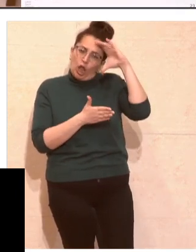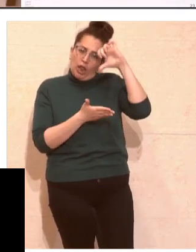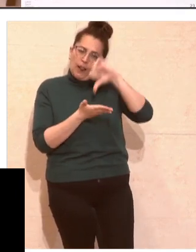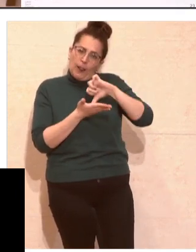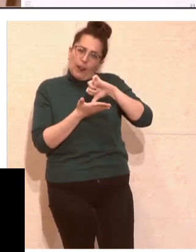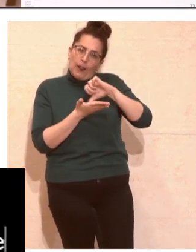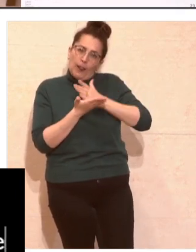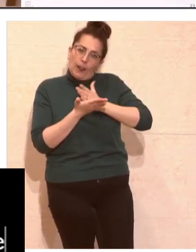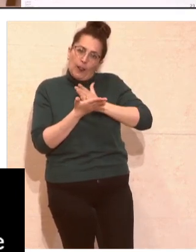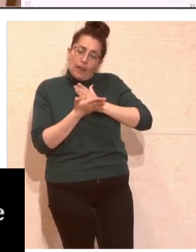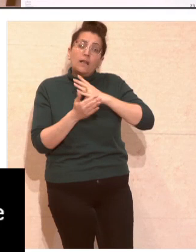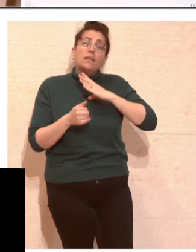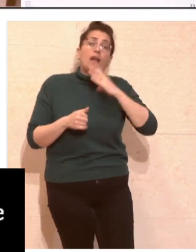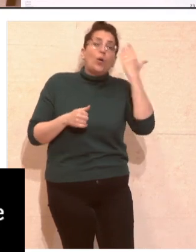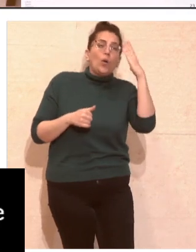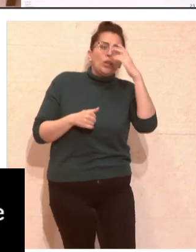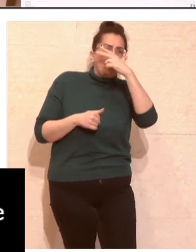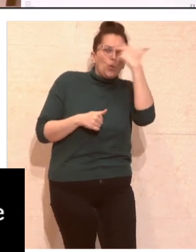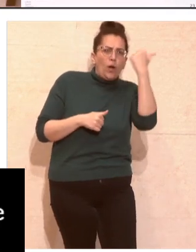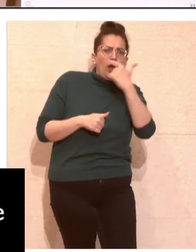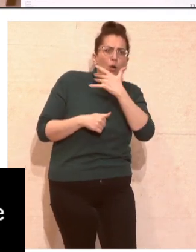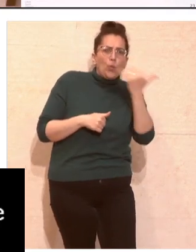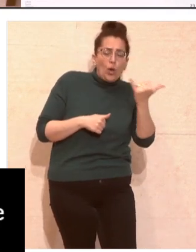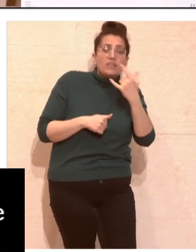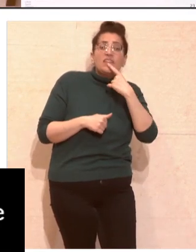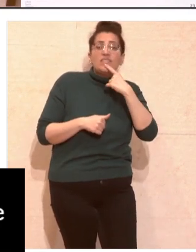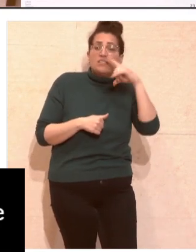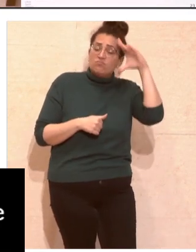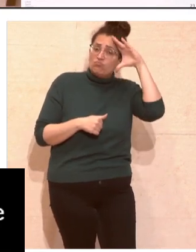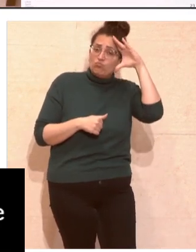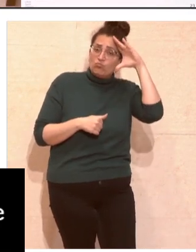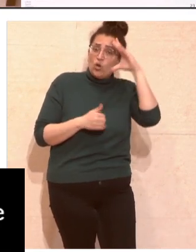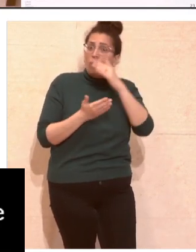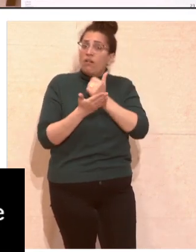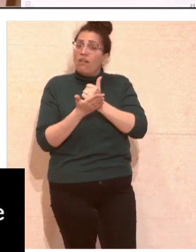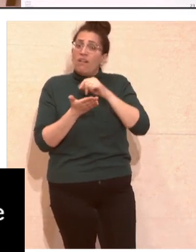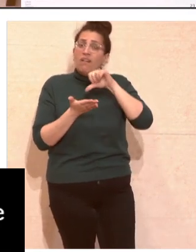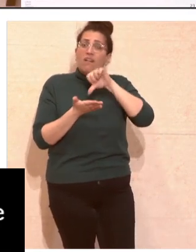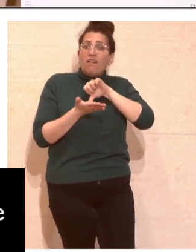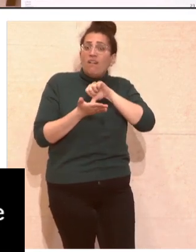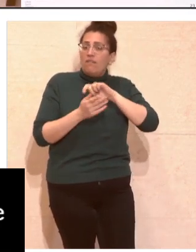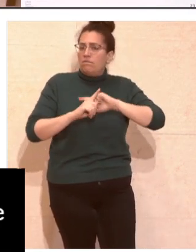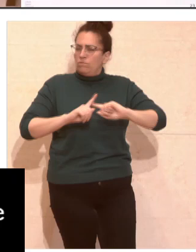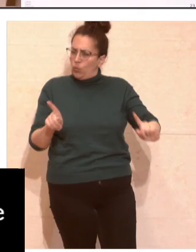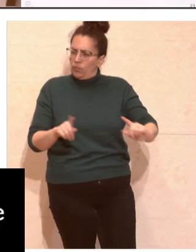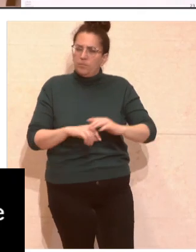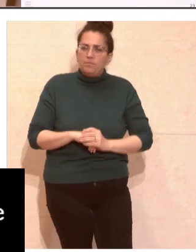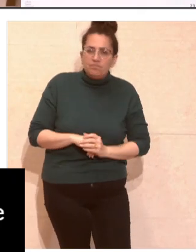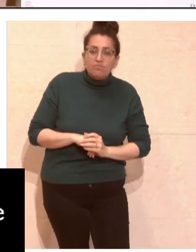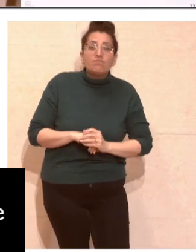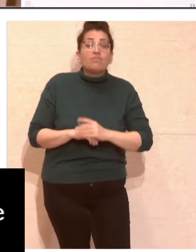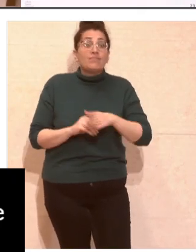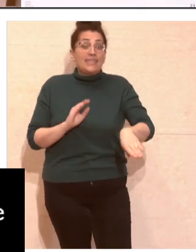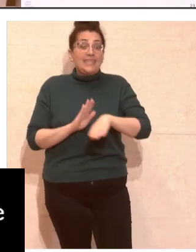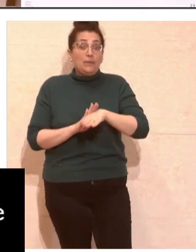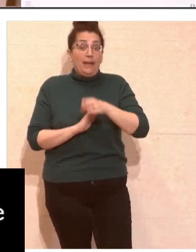la bande plus noire, c'est le sommeil non paradoxal. Et on voit que dans les premières années de vie, la